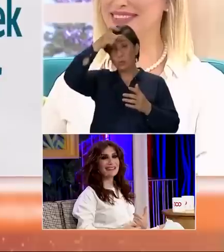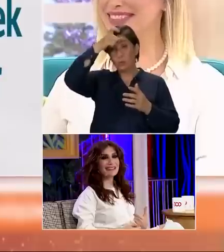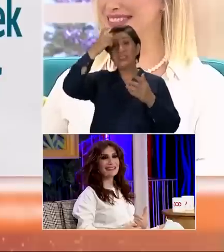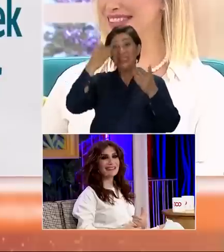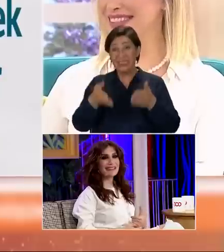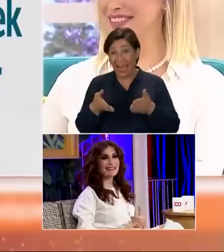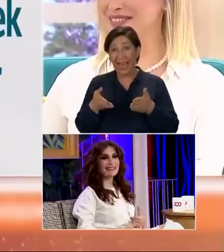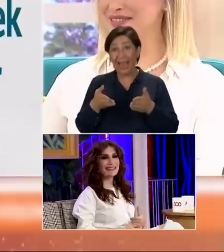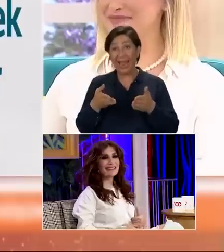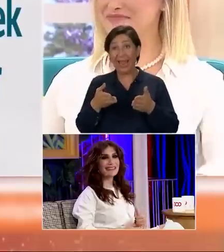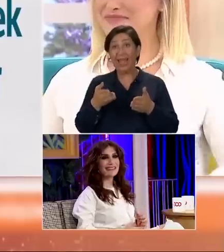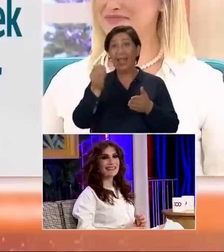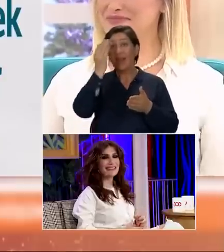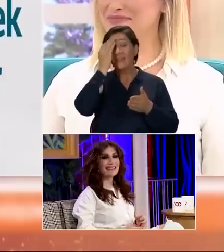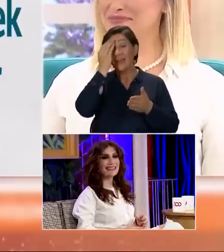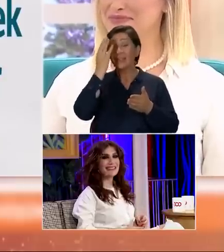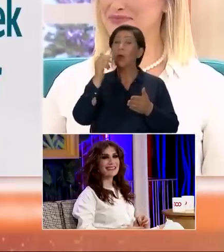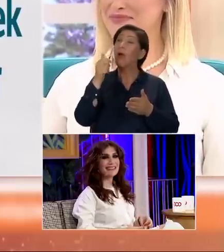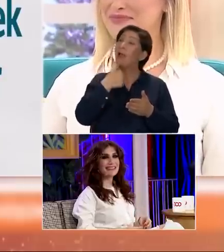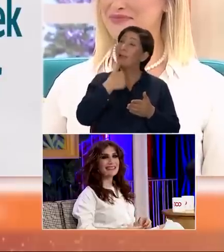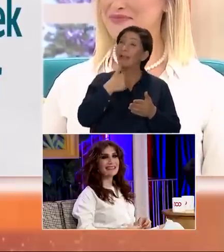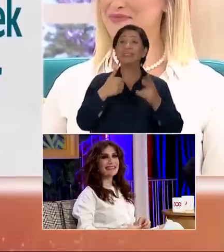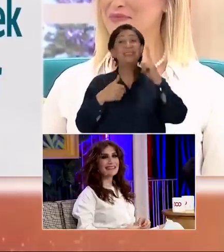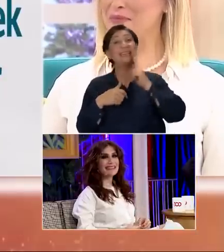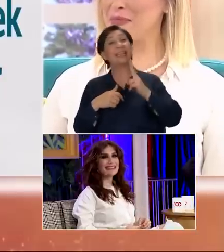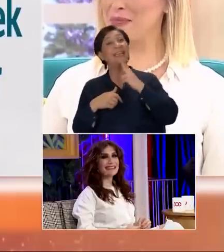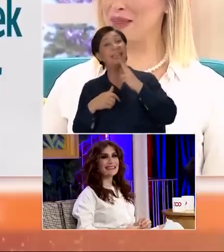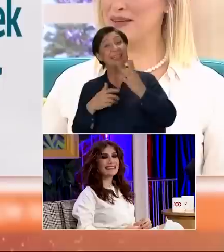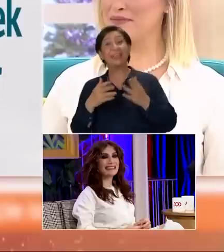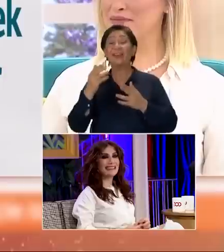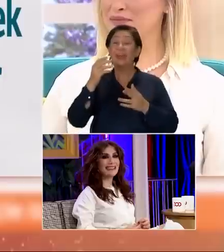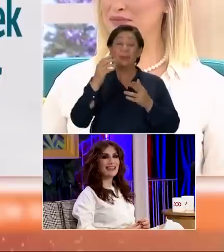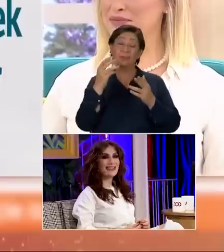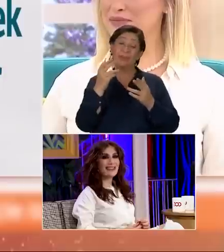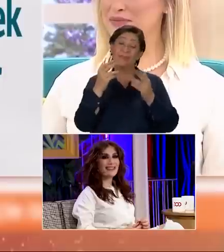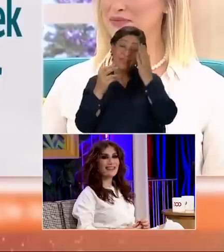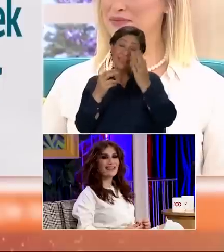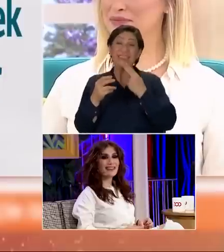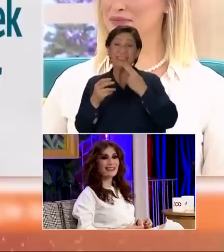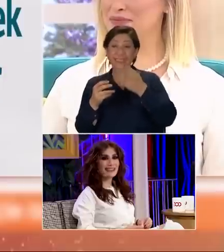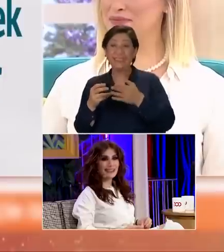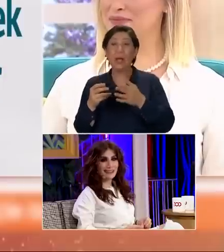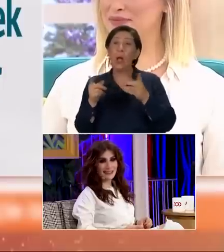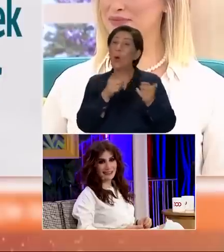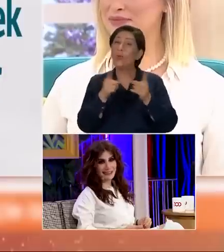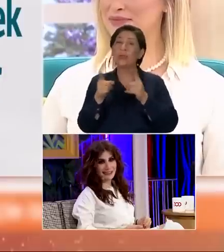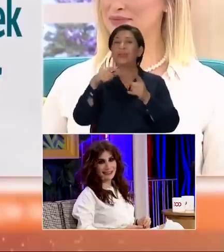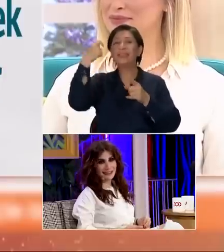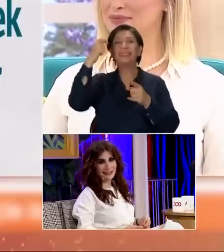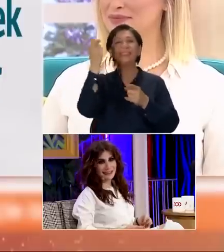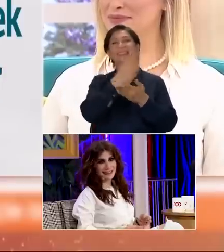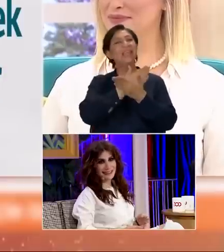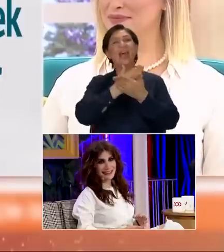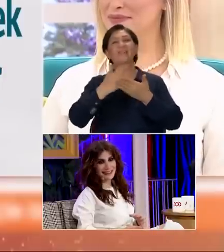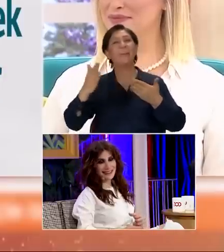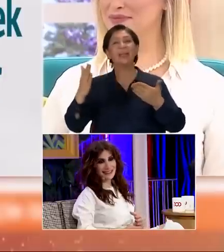zengin kız veya zengin olan fakir kızdır. Efendim o şekilde gider o. Ama bu aşk dediğiniz